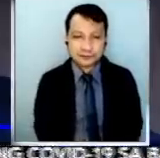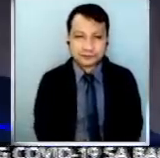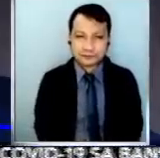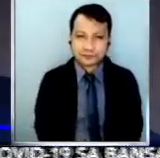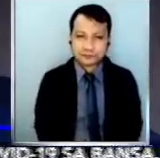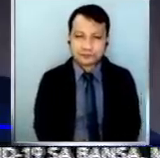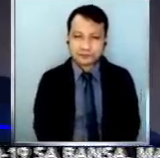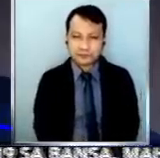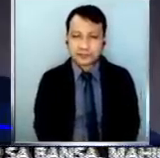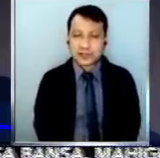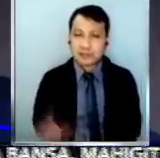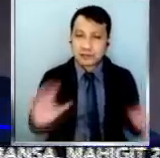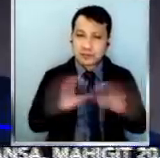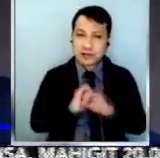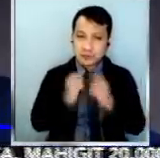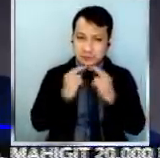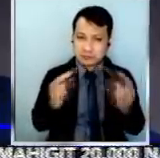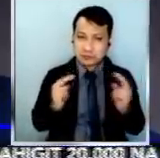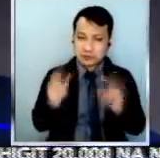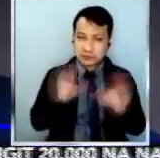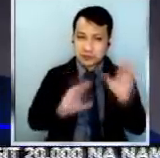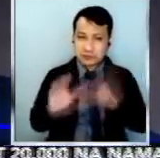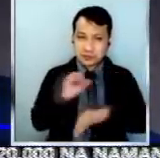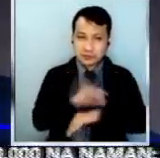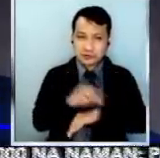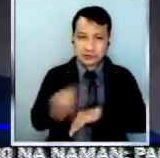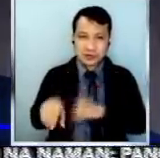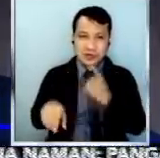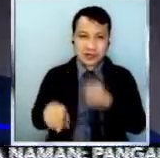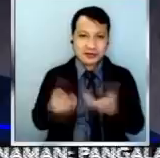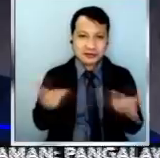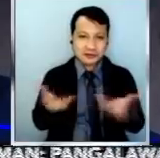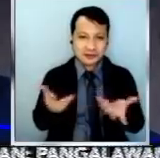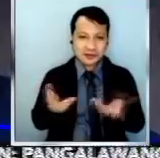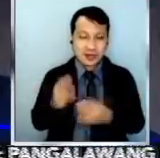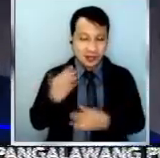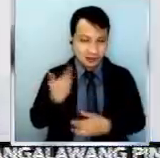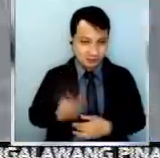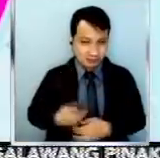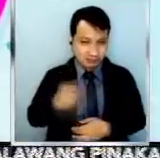And that's my Chika this Saturday night. Ako po si Nelson Canlas. Pia, Ivan?